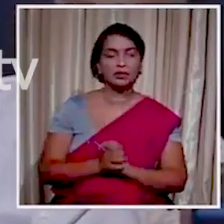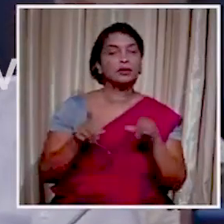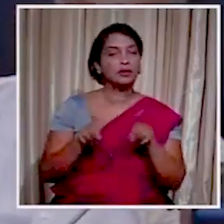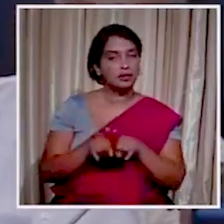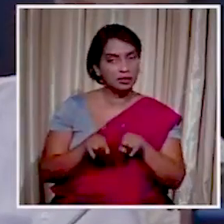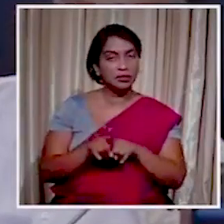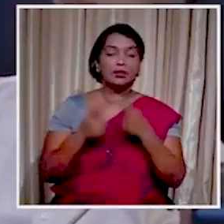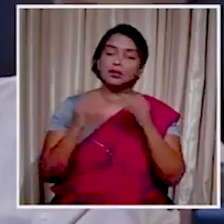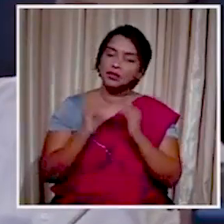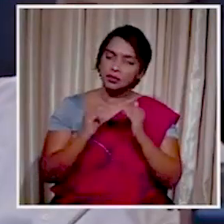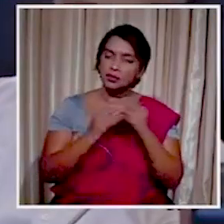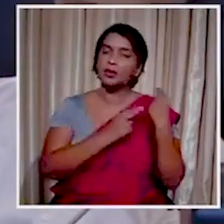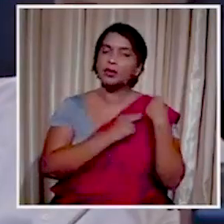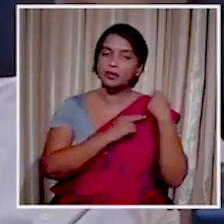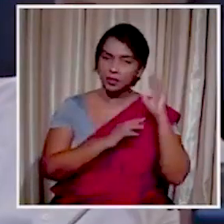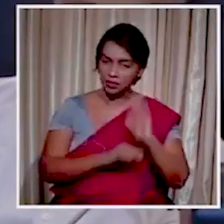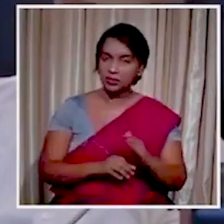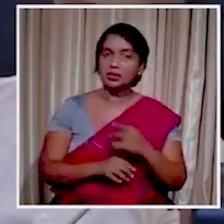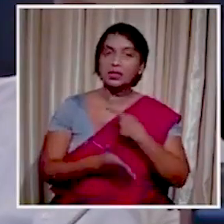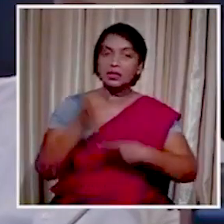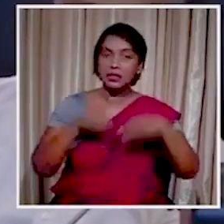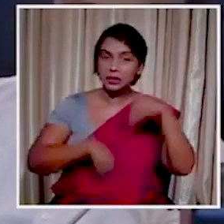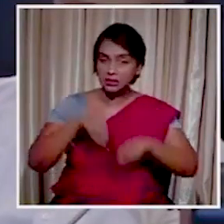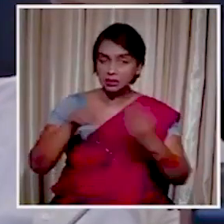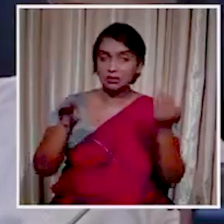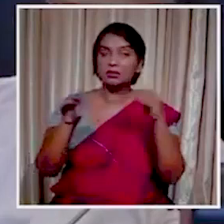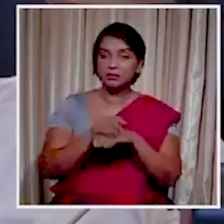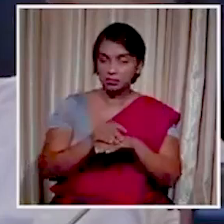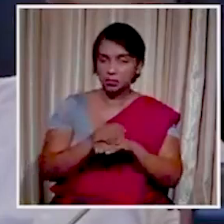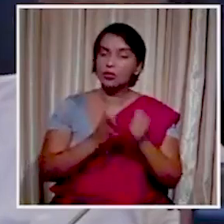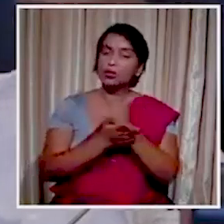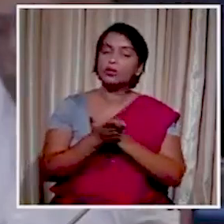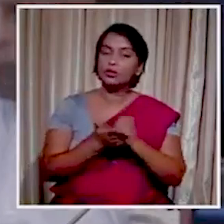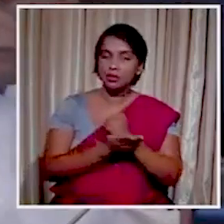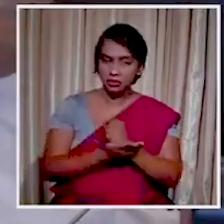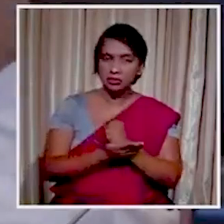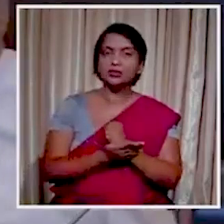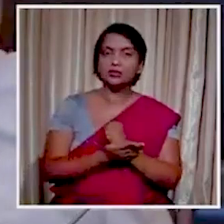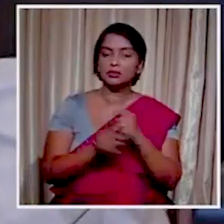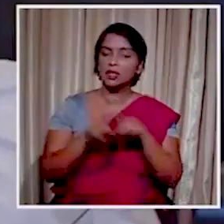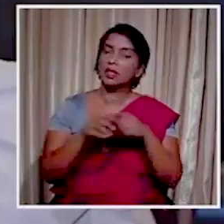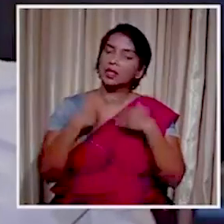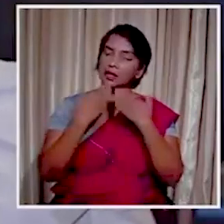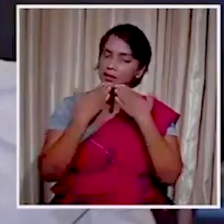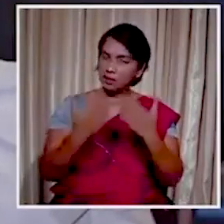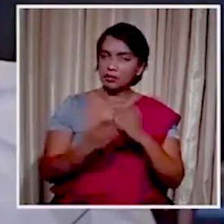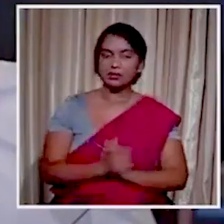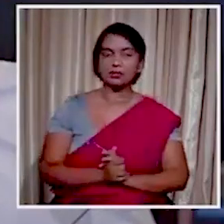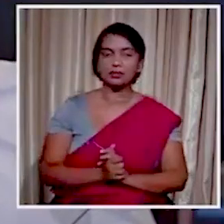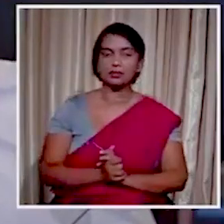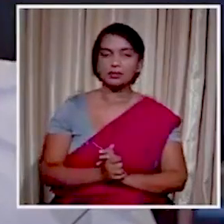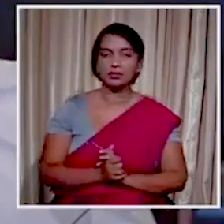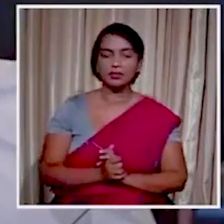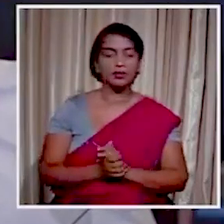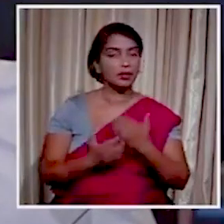ඒ සමානව මට යුතුයකමක් තියෙනවා මේ ඡන්දයට සහභාගී වුණ සියලු දෙනාටමත් ඒ වගේම ස්තුති කරන්න. අපි